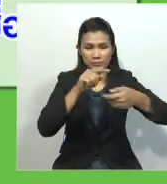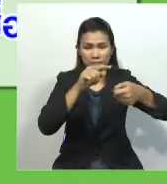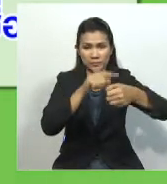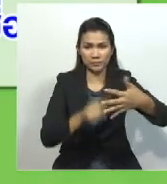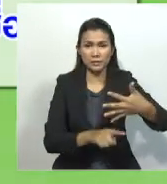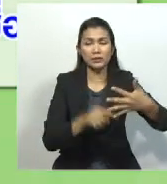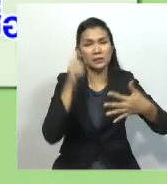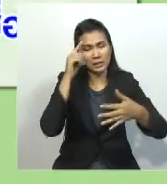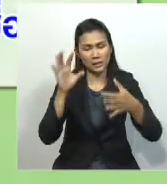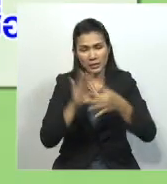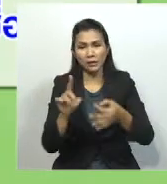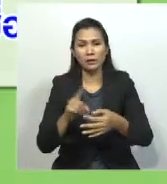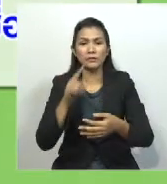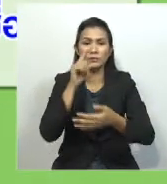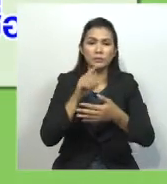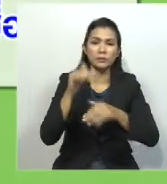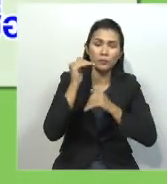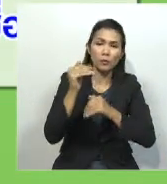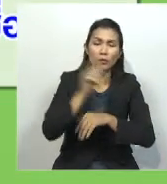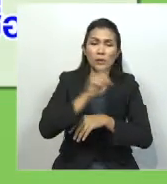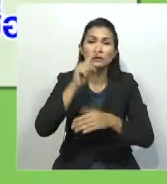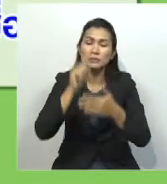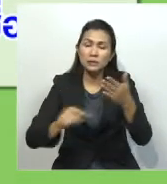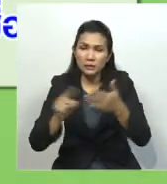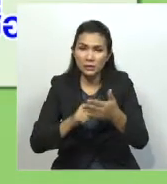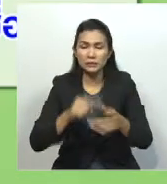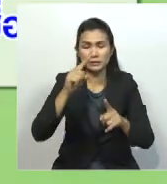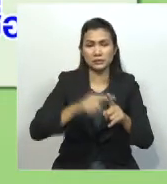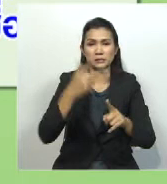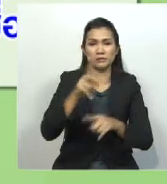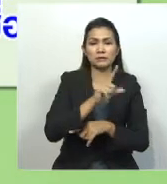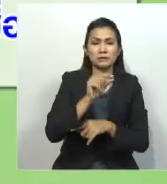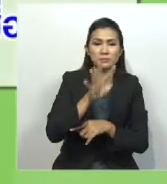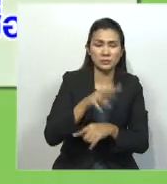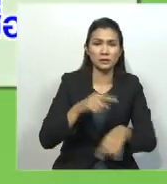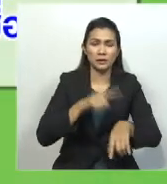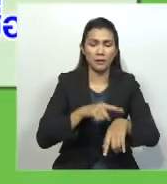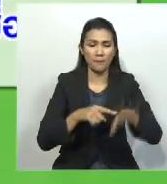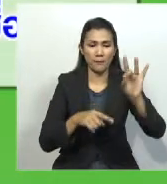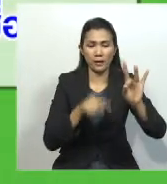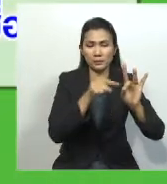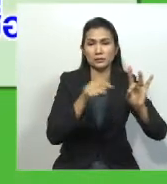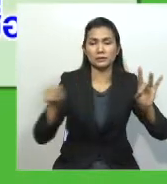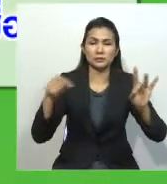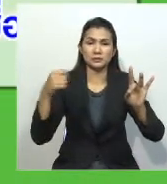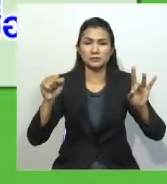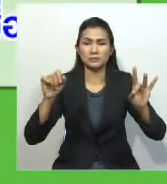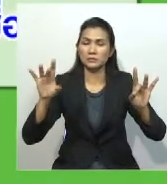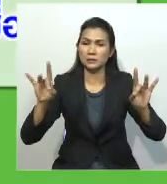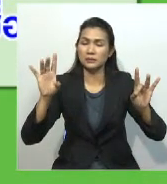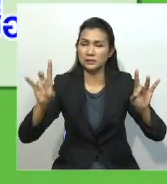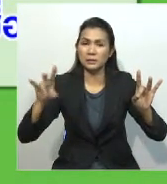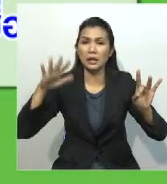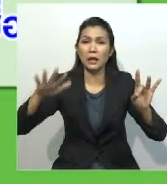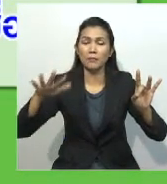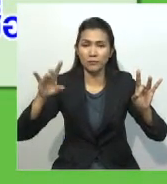ำหนดการลงคะแนนเลือกตั้งวันที่24มีนาคมตั้งแต่เวลา 8:00 นถึง 17:00 นพร้อมทั้งประก